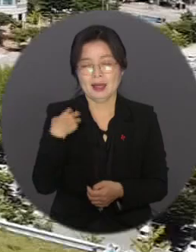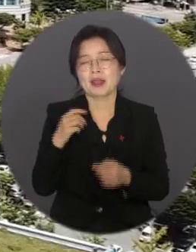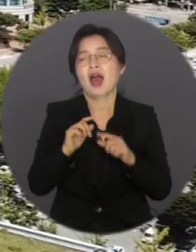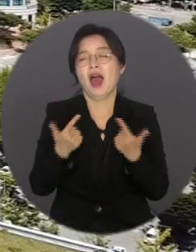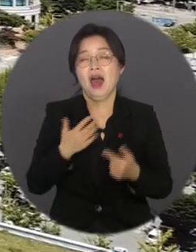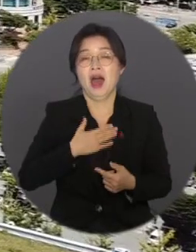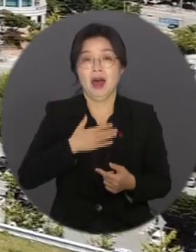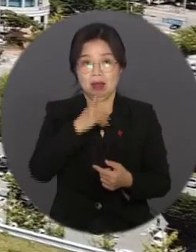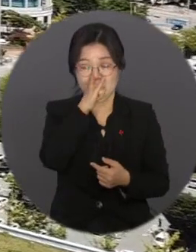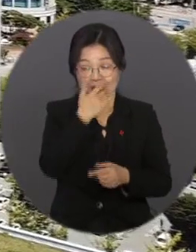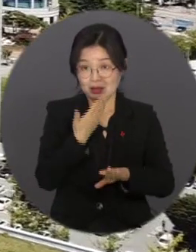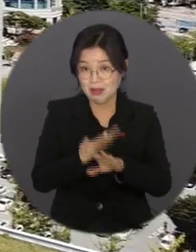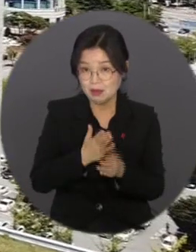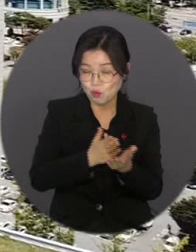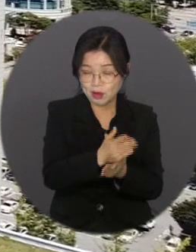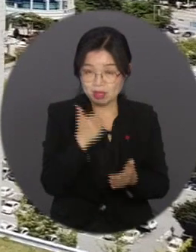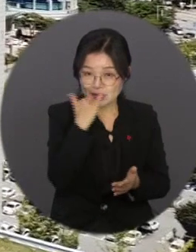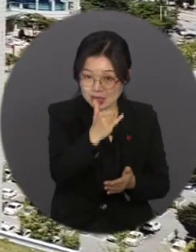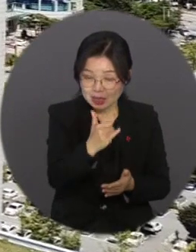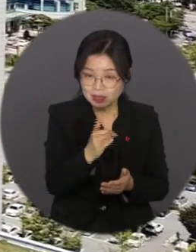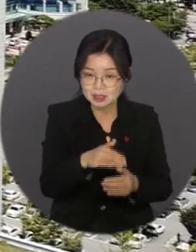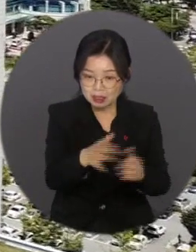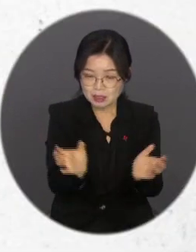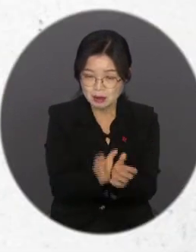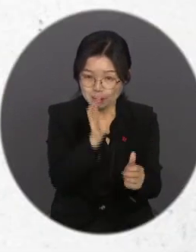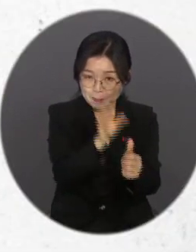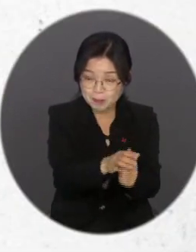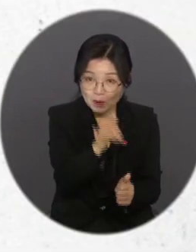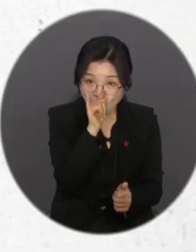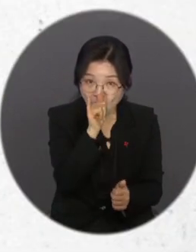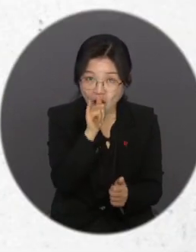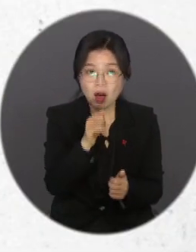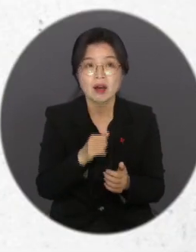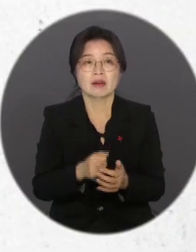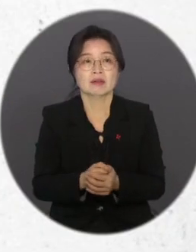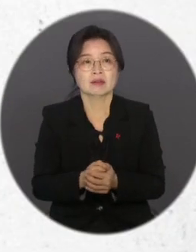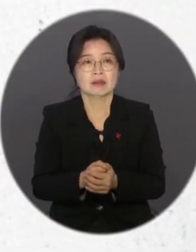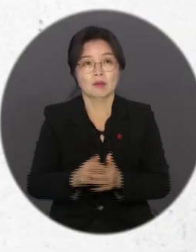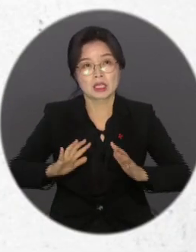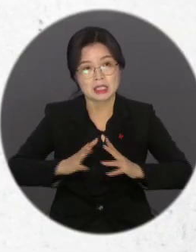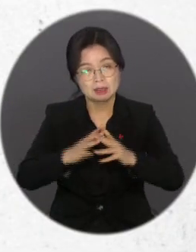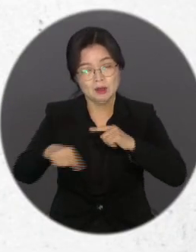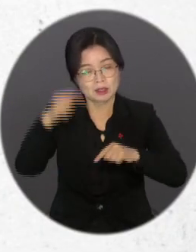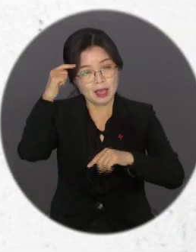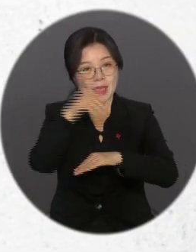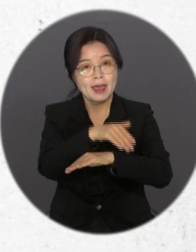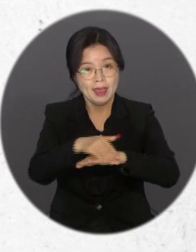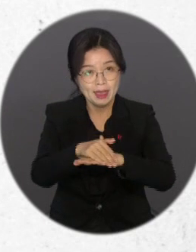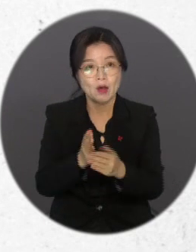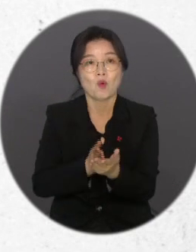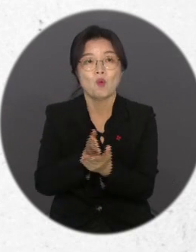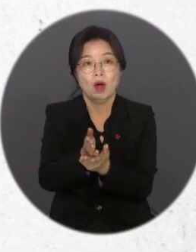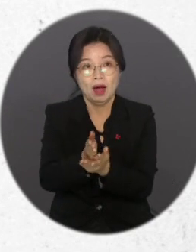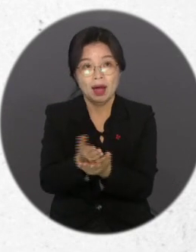있거든요. 다른 부서에도 전담팀이 있는지 연락해봤습니다. 주택정책과에서는 업무를 하지만